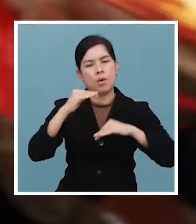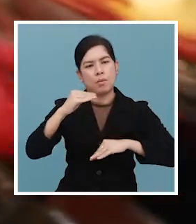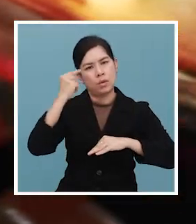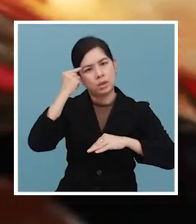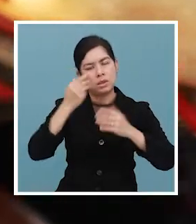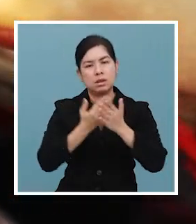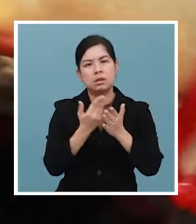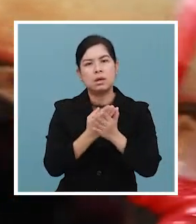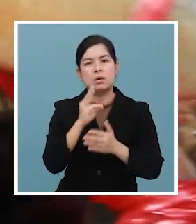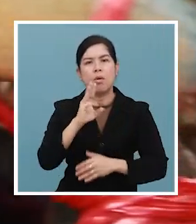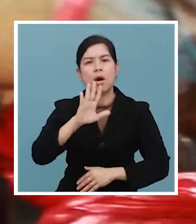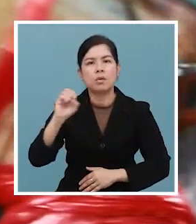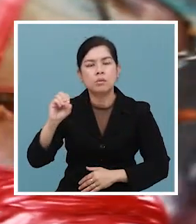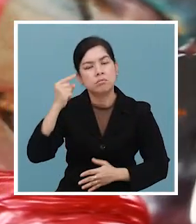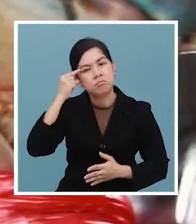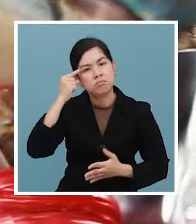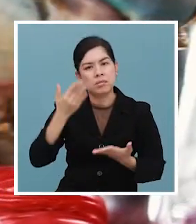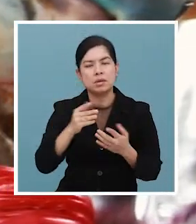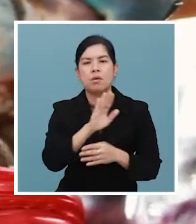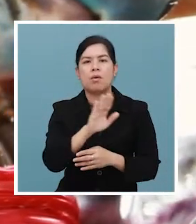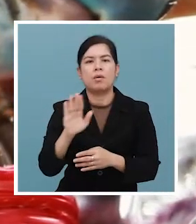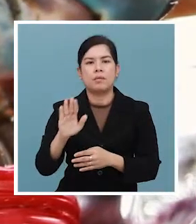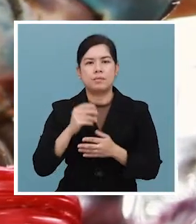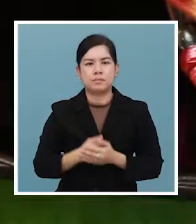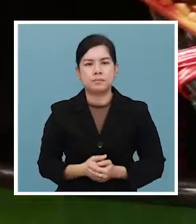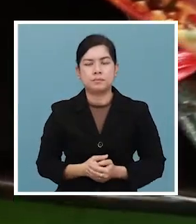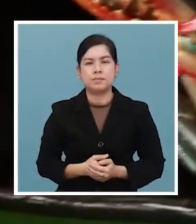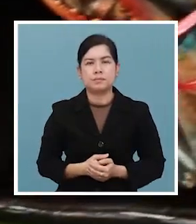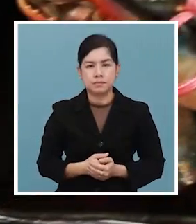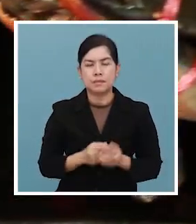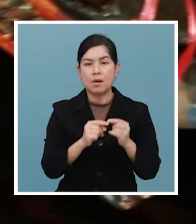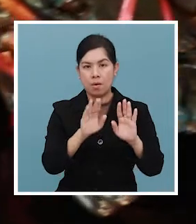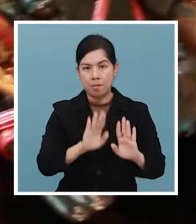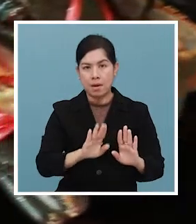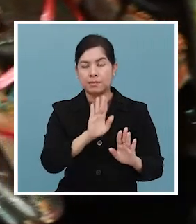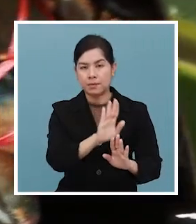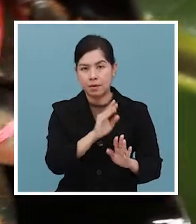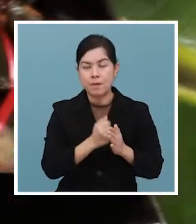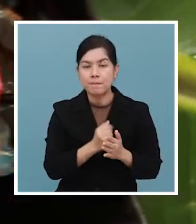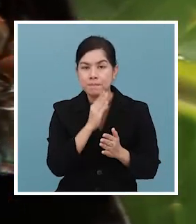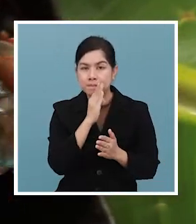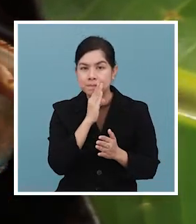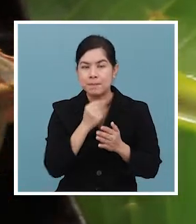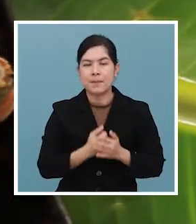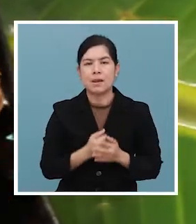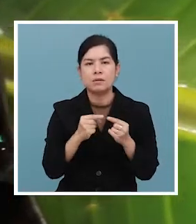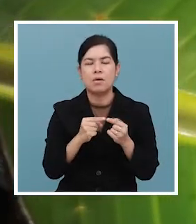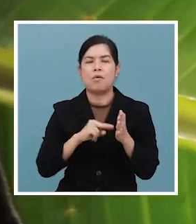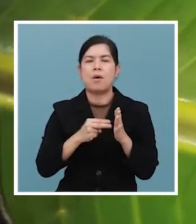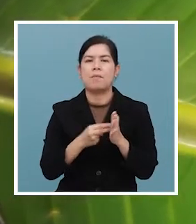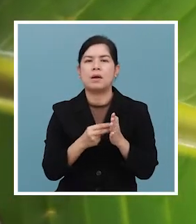เอากลุ่มตังค์ไว้เลย 500 650600อ่าโอเคไม่ต้องอะไรกันมากเลยครับป่ะเนี่ยค่ะก็คือจบ